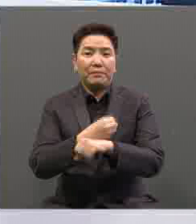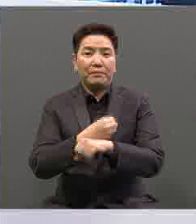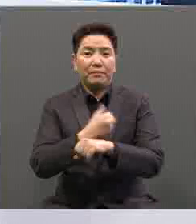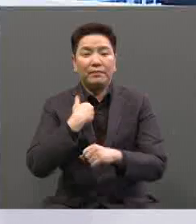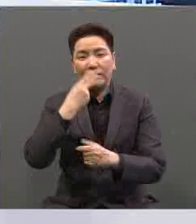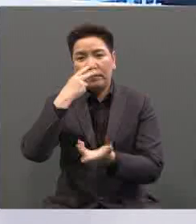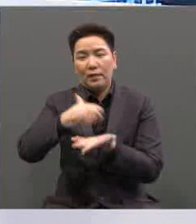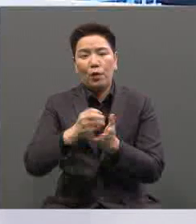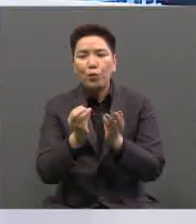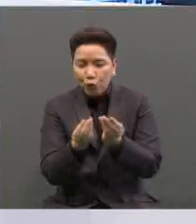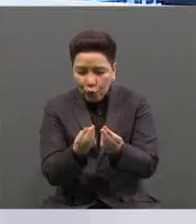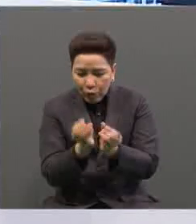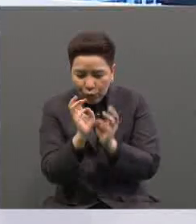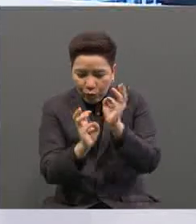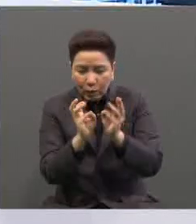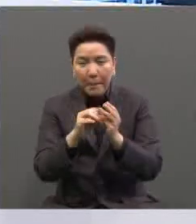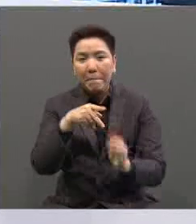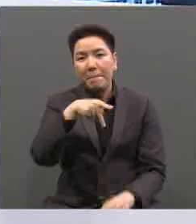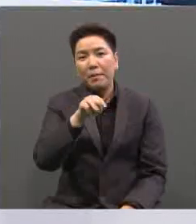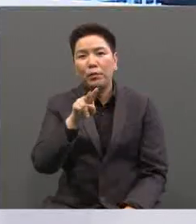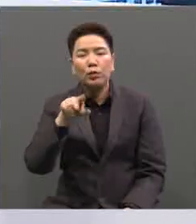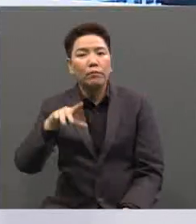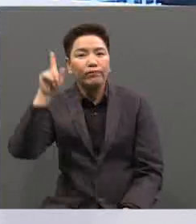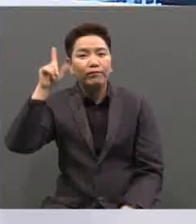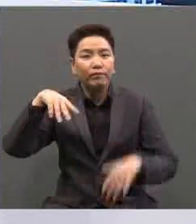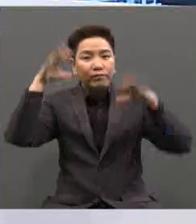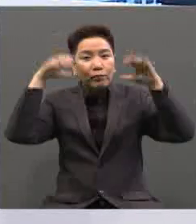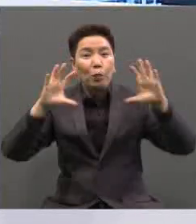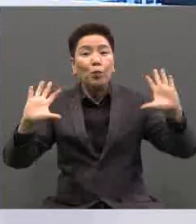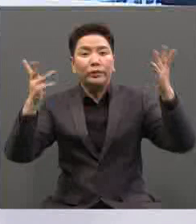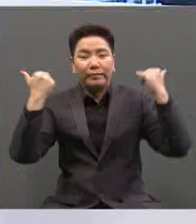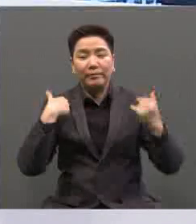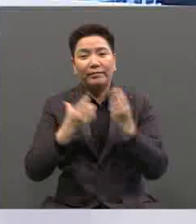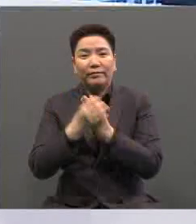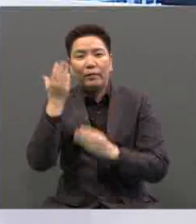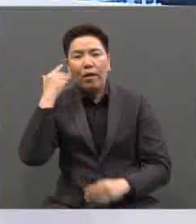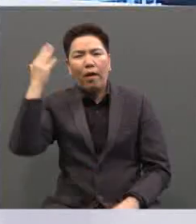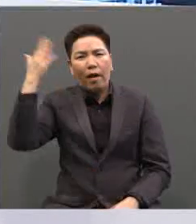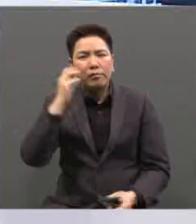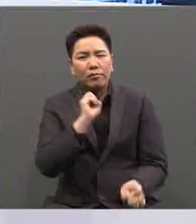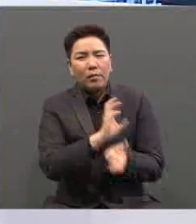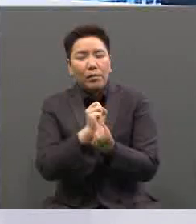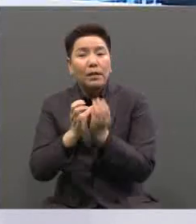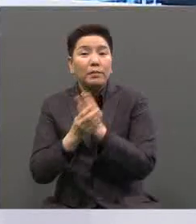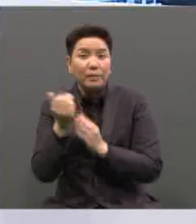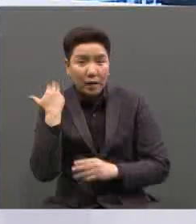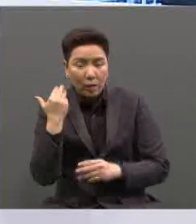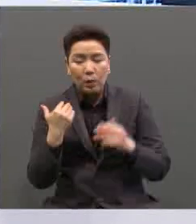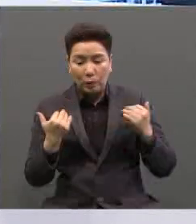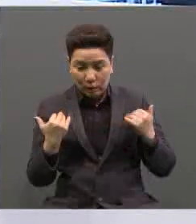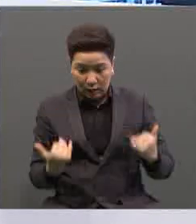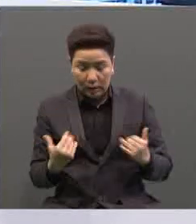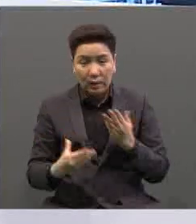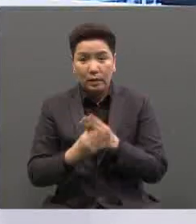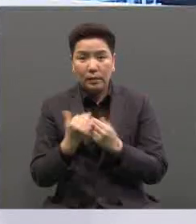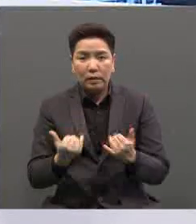วันนี้เรามาเริ่มดูค่าฝุ่นกันก่อนครับหลังจากที่ฝนหมดไปหลังจากเมื่อสัปดาห์ก่อนเนี่ยอากาศแปรปรวนนะครับแต่พอ